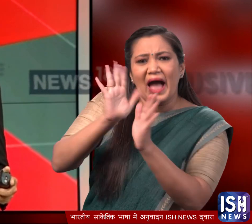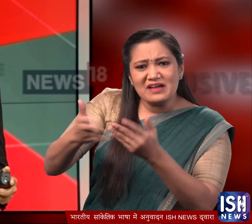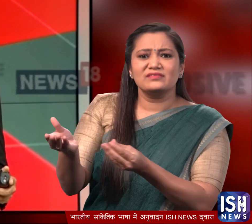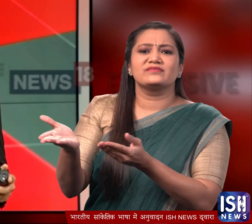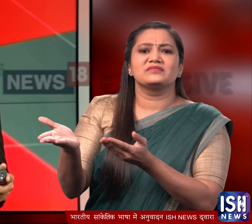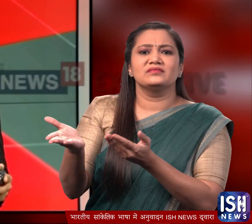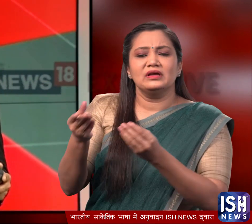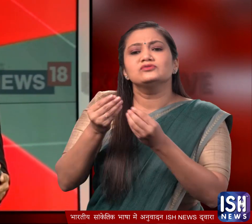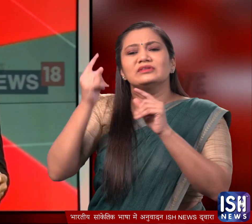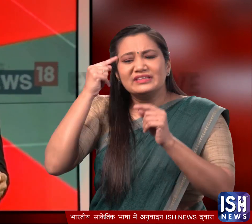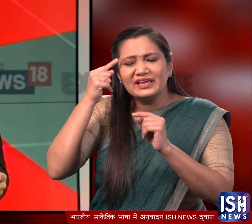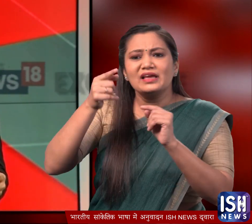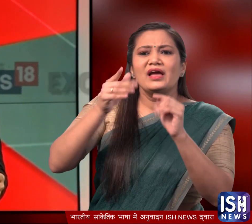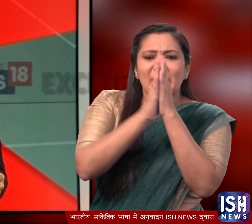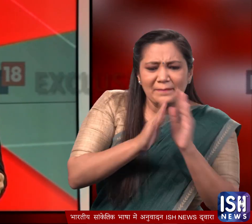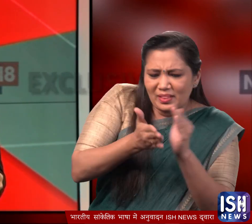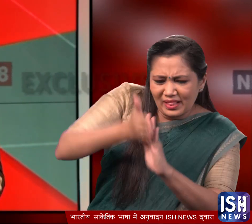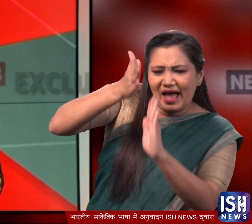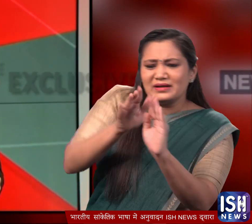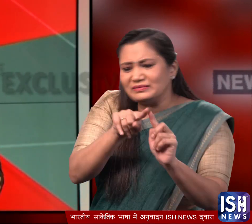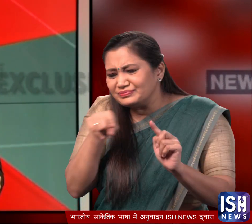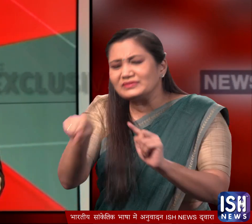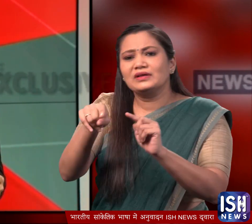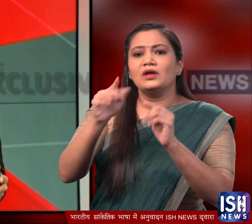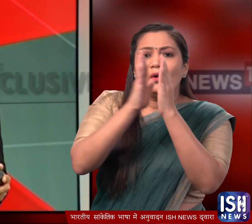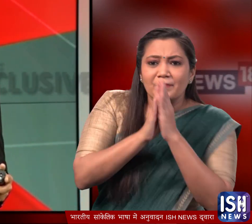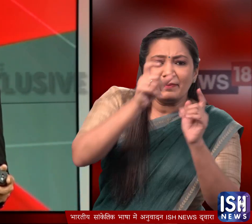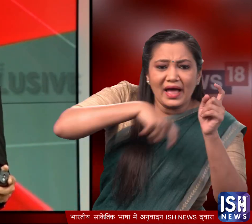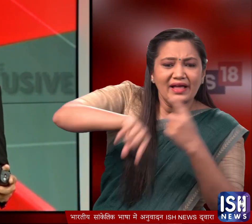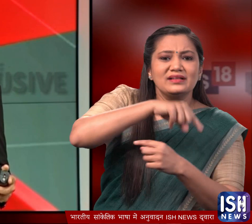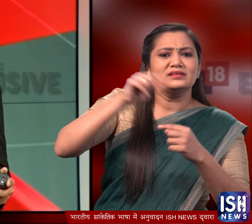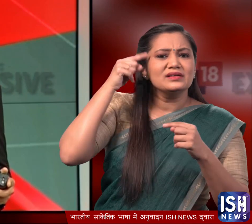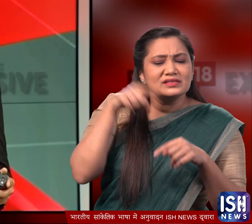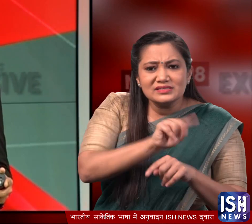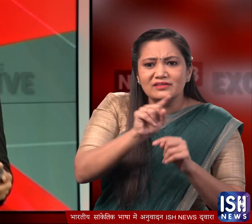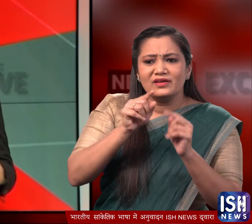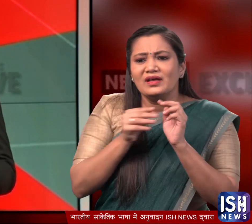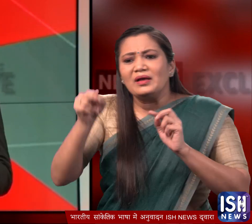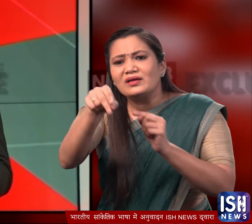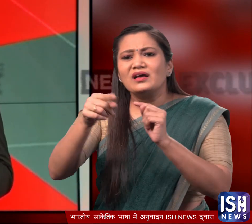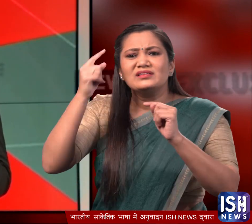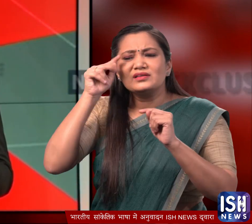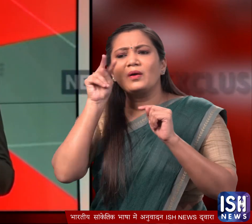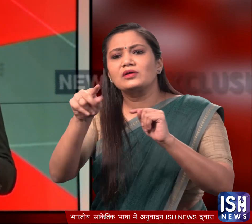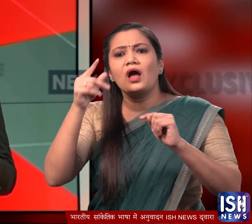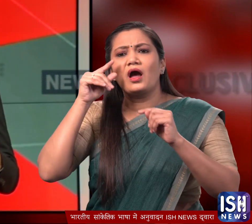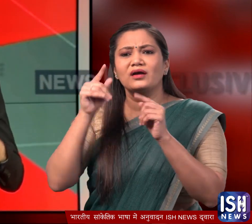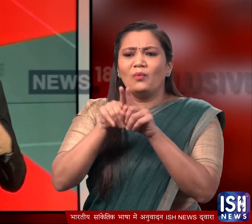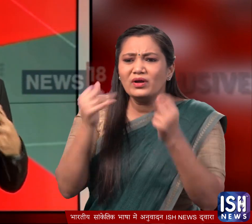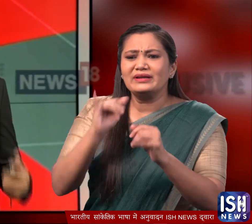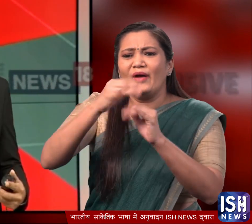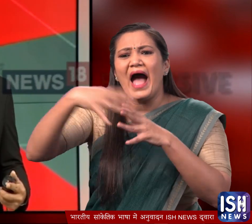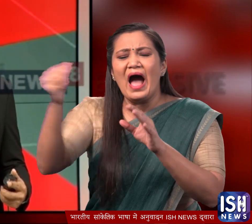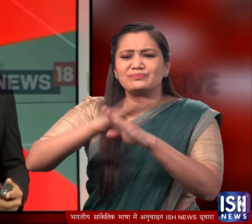के अधिकारियों ने शौचालय बनाते समय मंदिर की दीवार नहीं देखी और मंदिर से जिन लोगों की आस्था जुड़ी है उन्हें मंदिर के पीछे की दीवार से